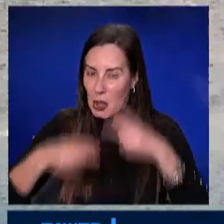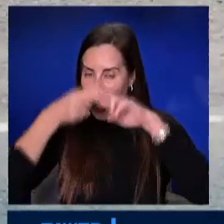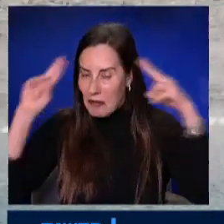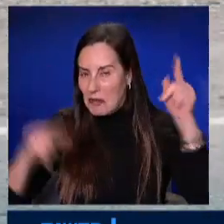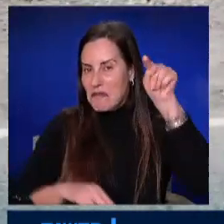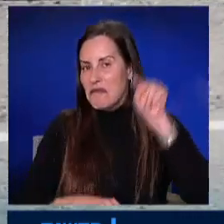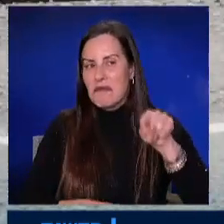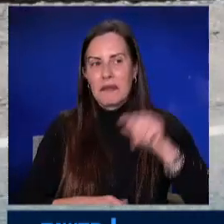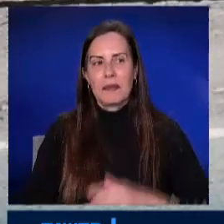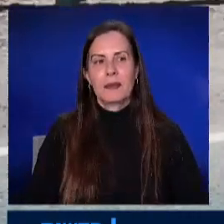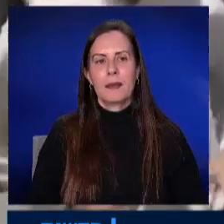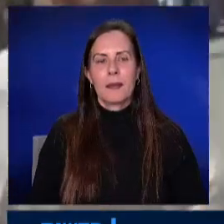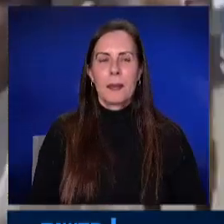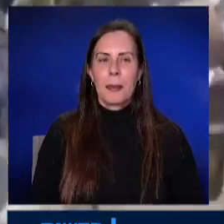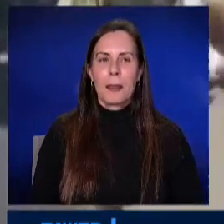نه.